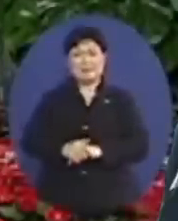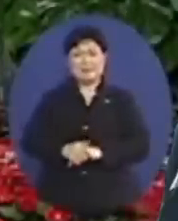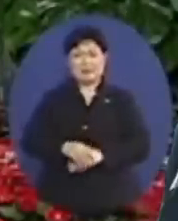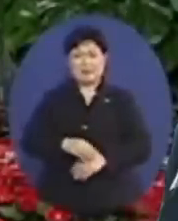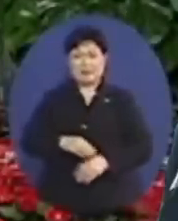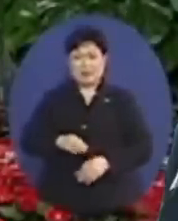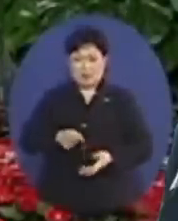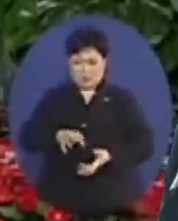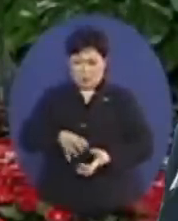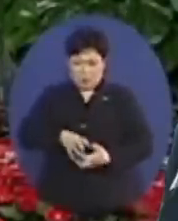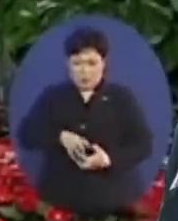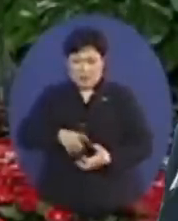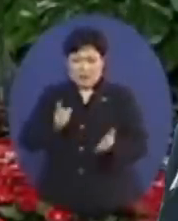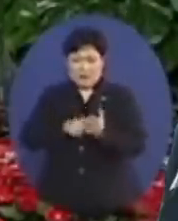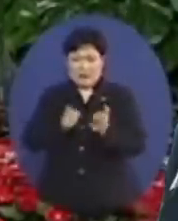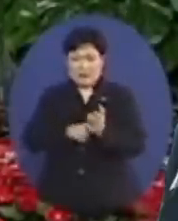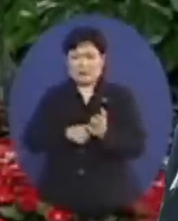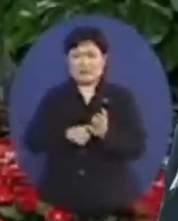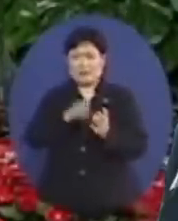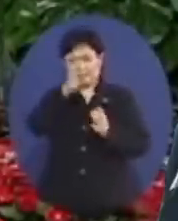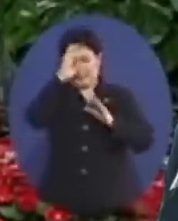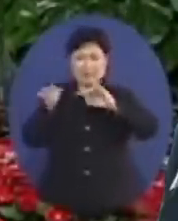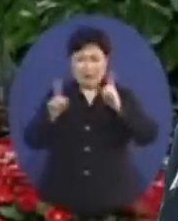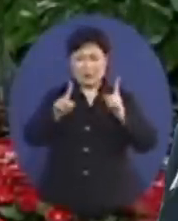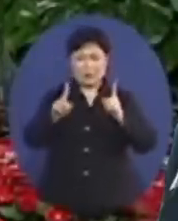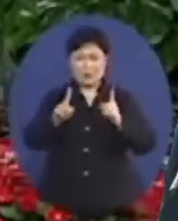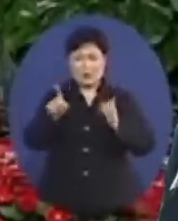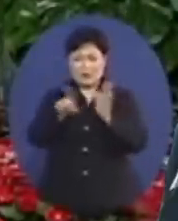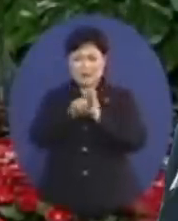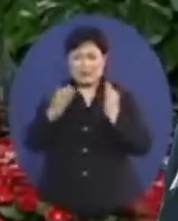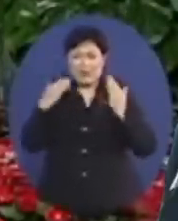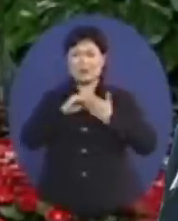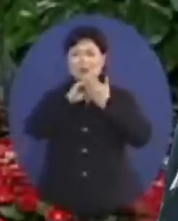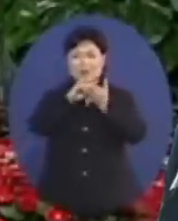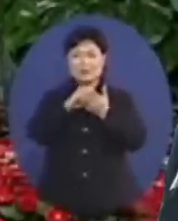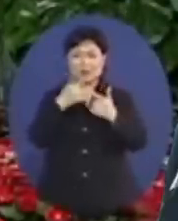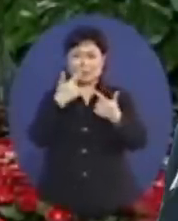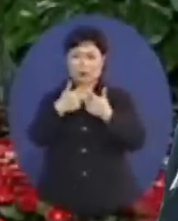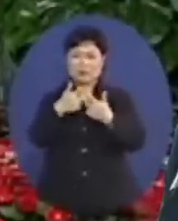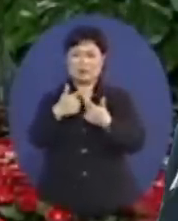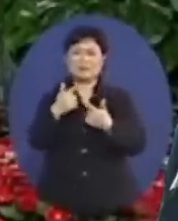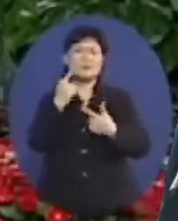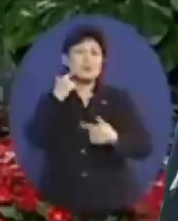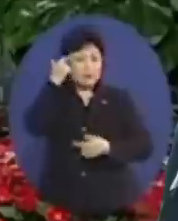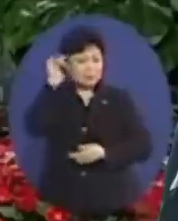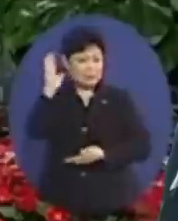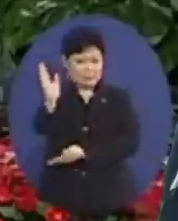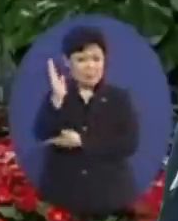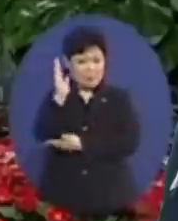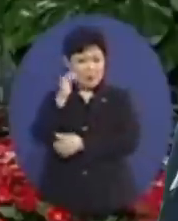위궤양에서 낫고 신학교 들어가서 목사가 되어서 부산에서 목회하는 것을 보았습니다.